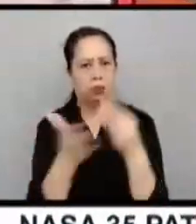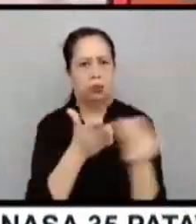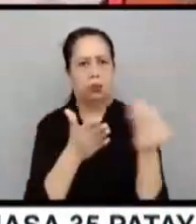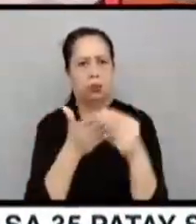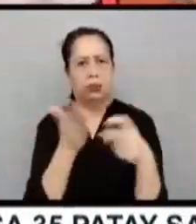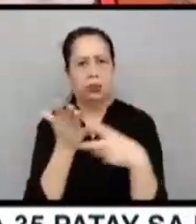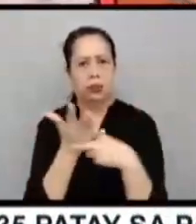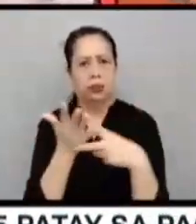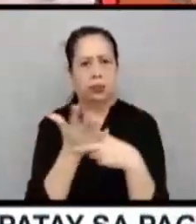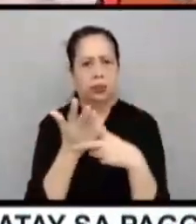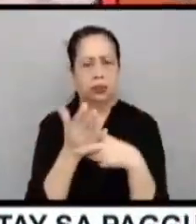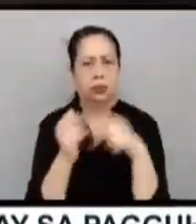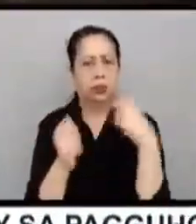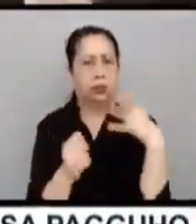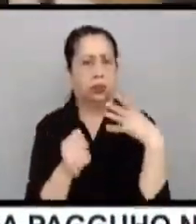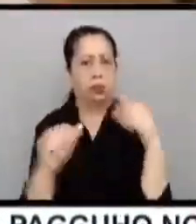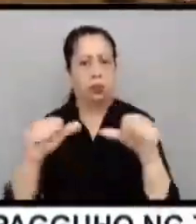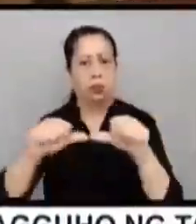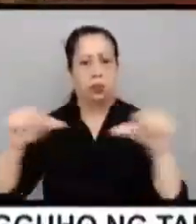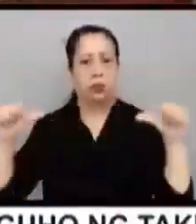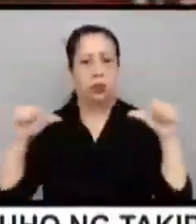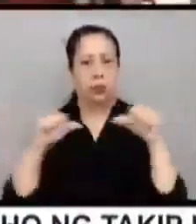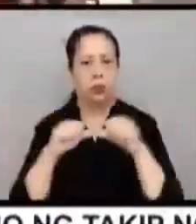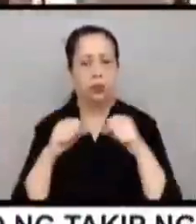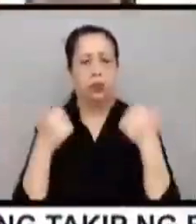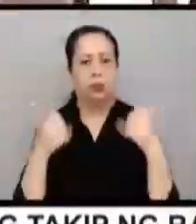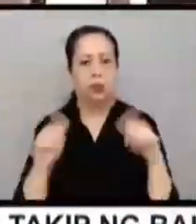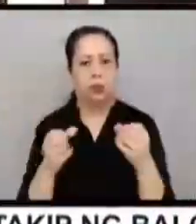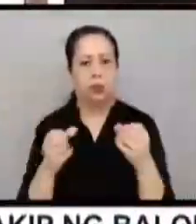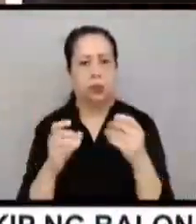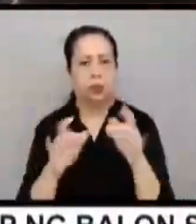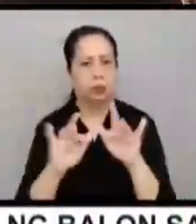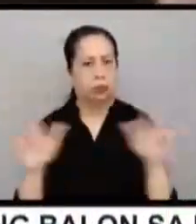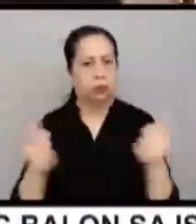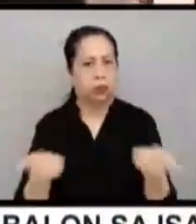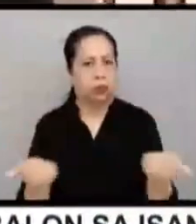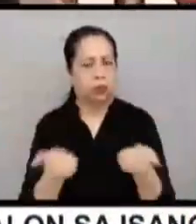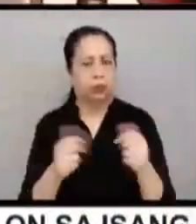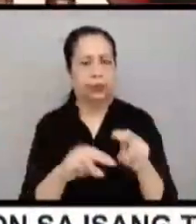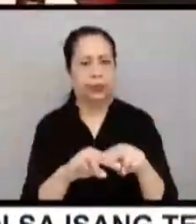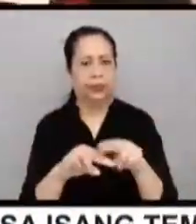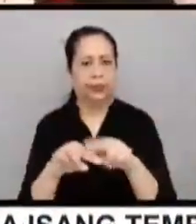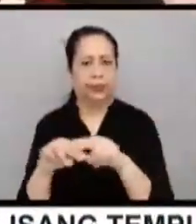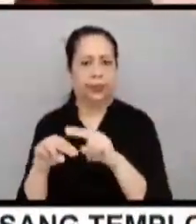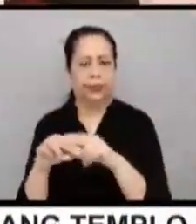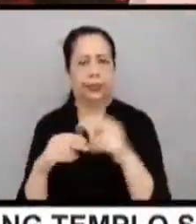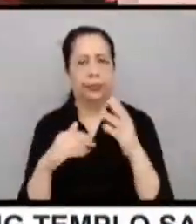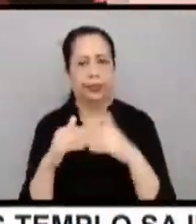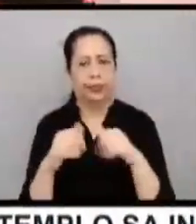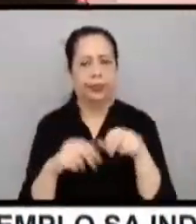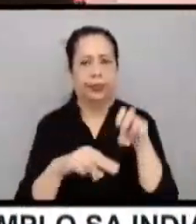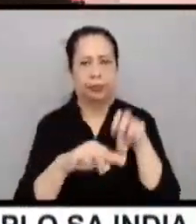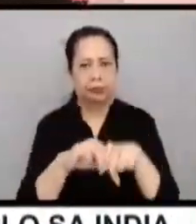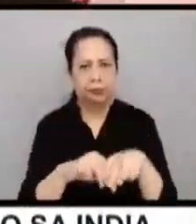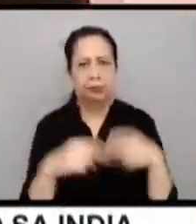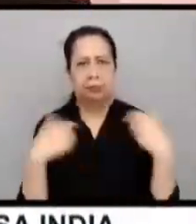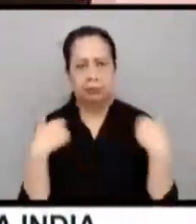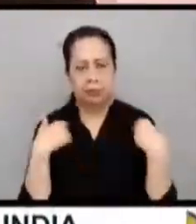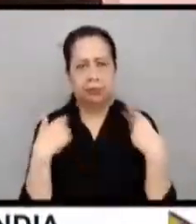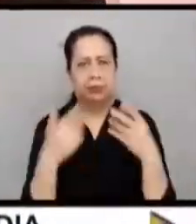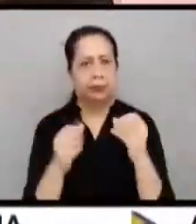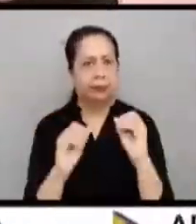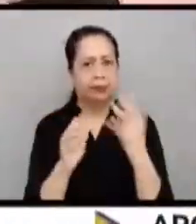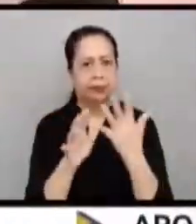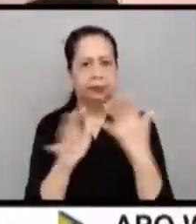ticket. Yung mga waiting area, mas marami pa rin ang bakanteng upuan kaysa doon sa occupied. Wala pa rin na pila sa